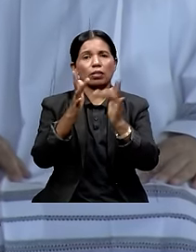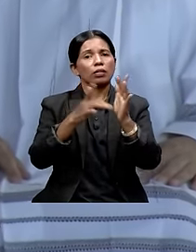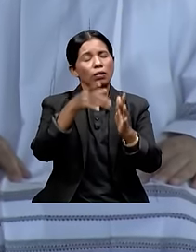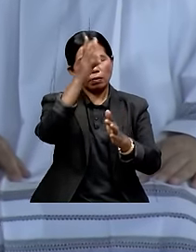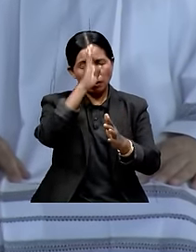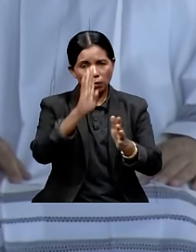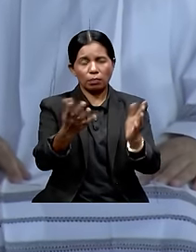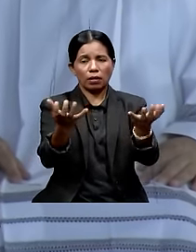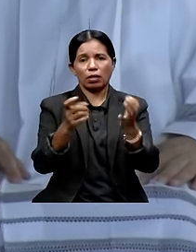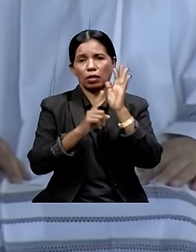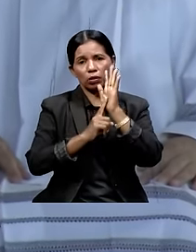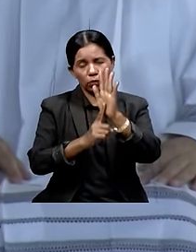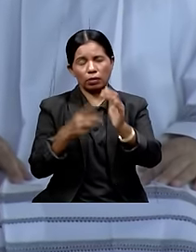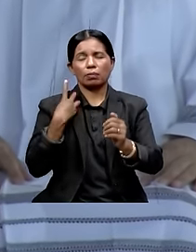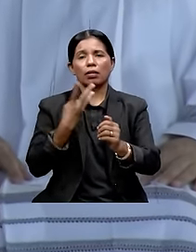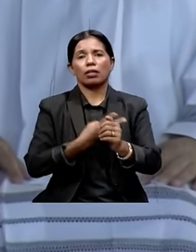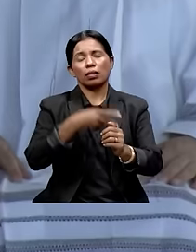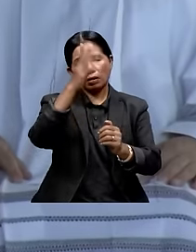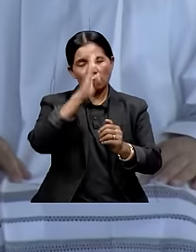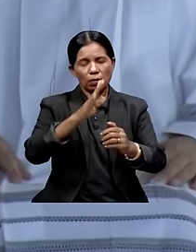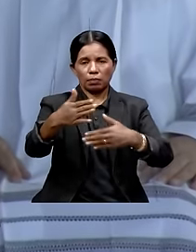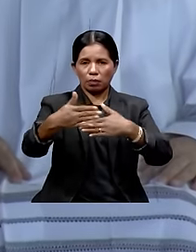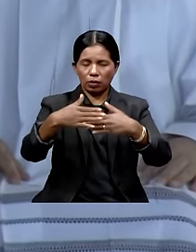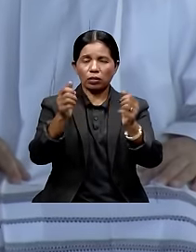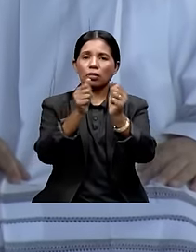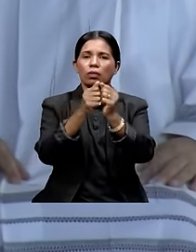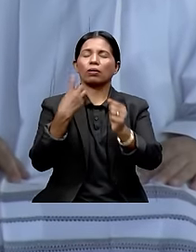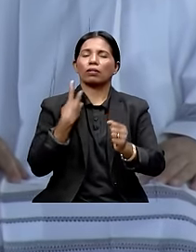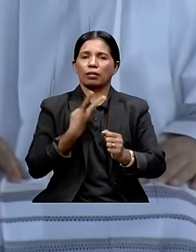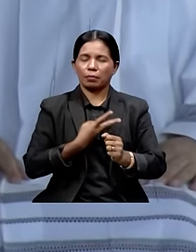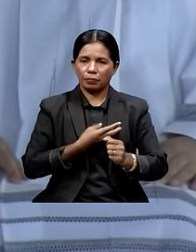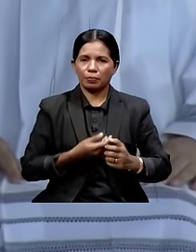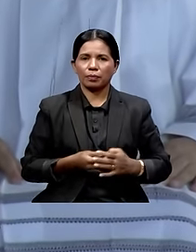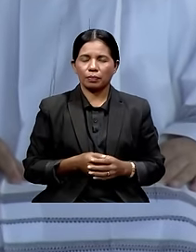kakara katudu mai ita katat, maroma besi ko ita.